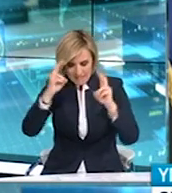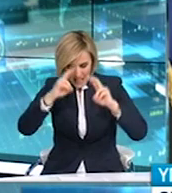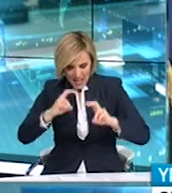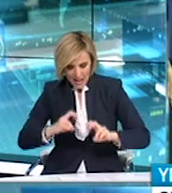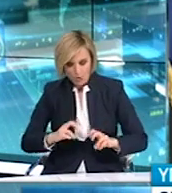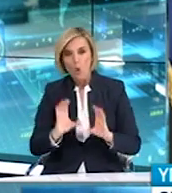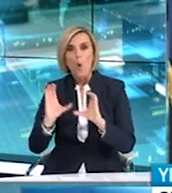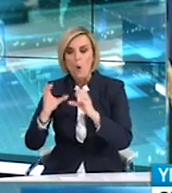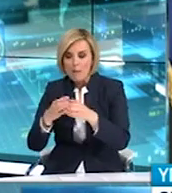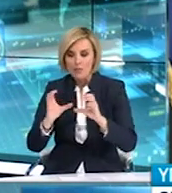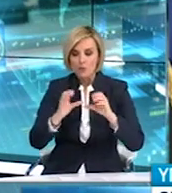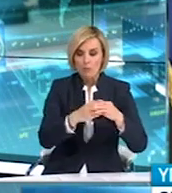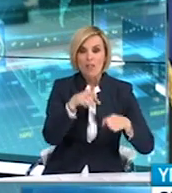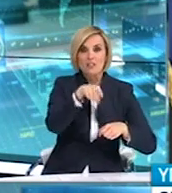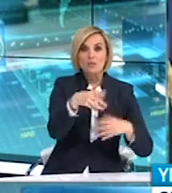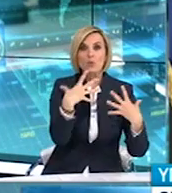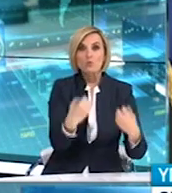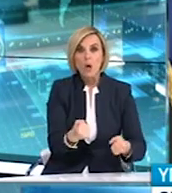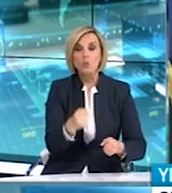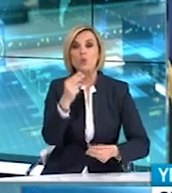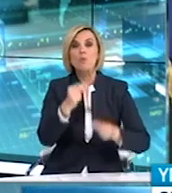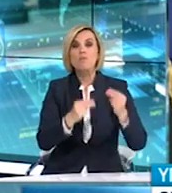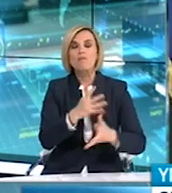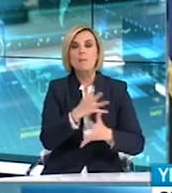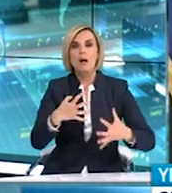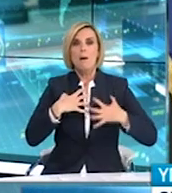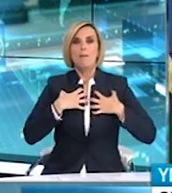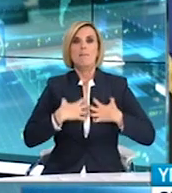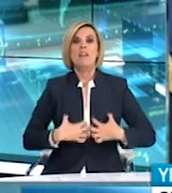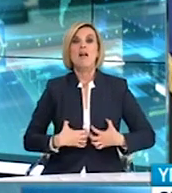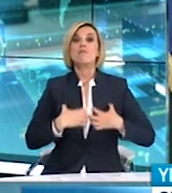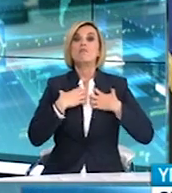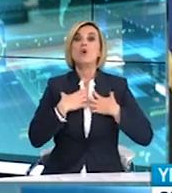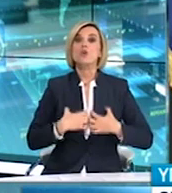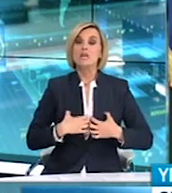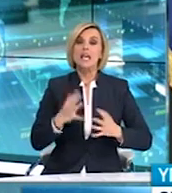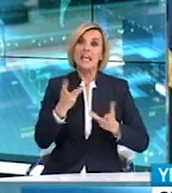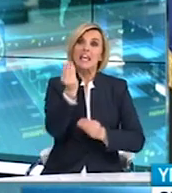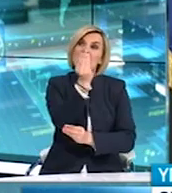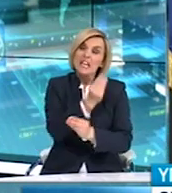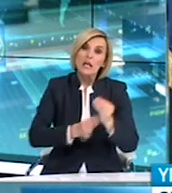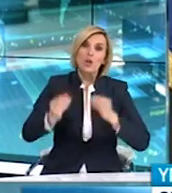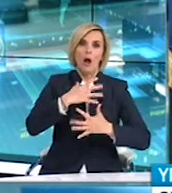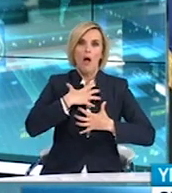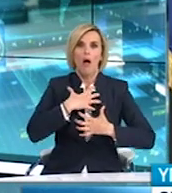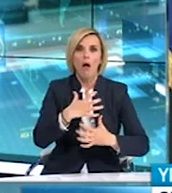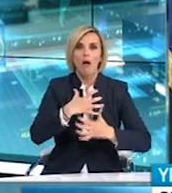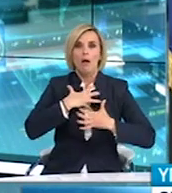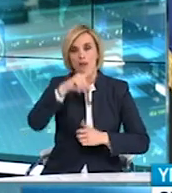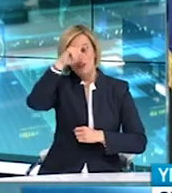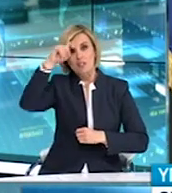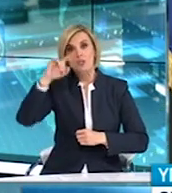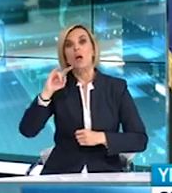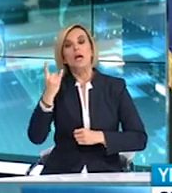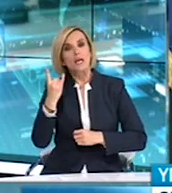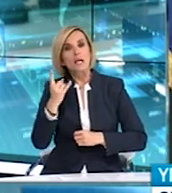αυξημένου κινδύνου, ανθρώπους που έχουν εικόνα πνευμονίας ή επιδείνωσης αναπνευστικής κατάστασης, άτομα τα οποία ανήκουν στο